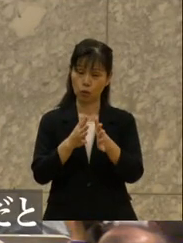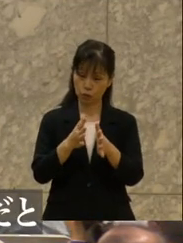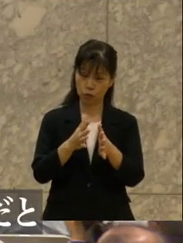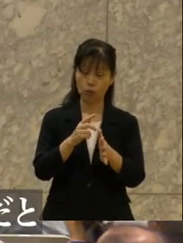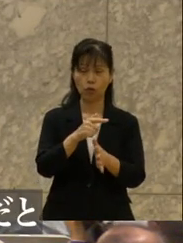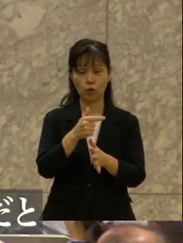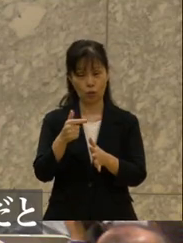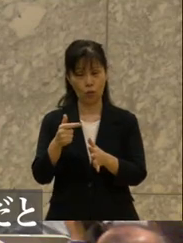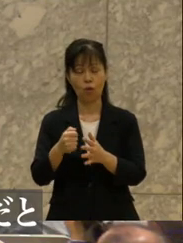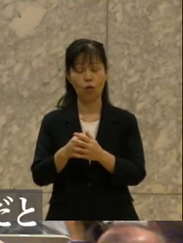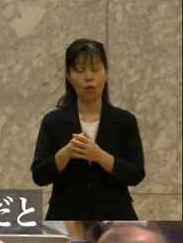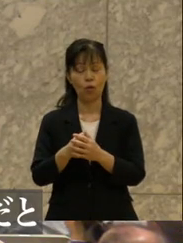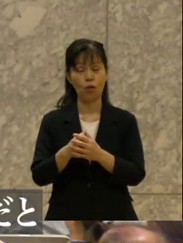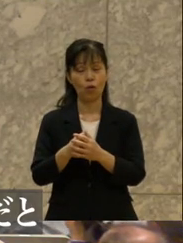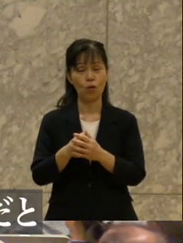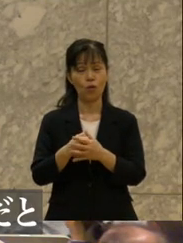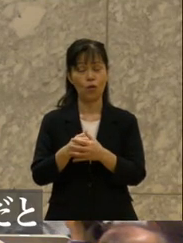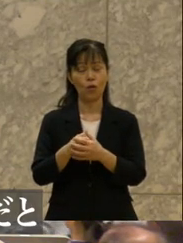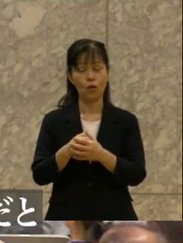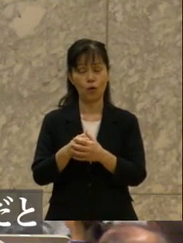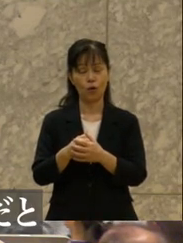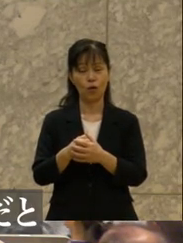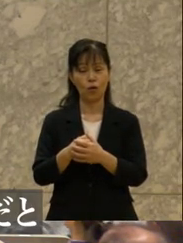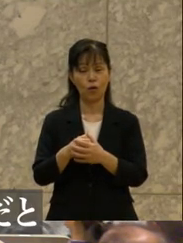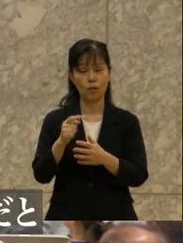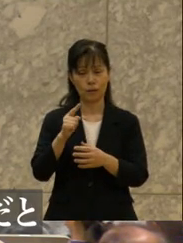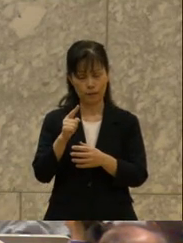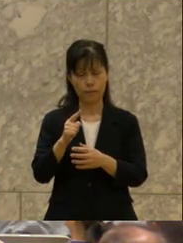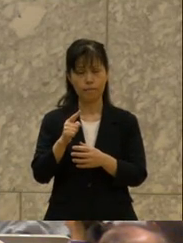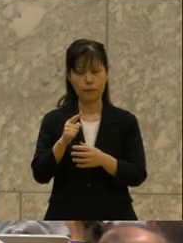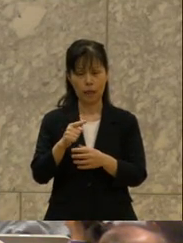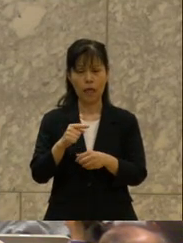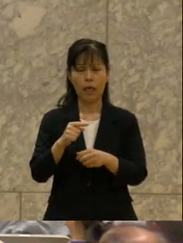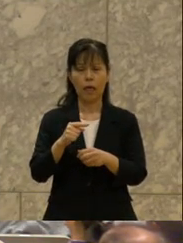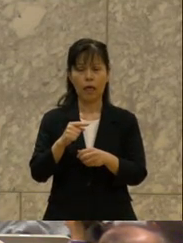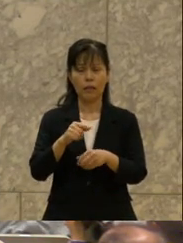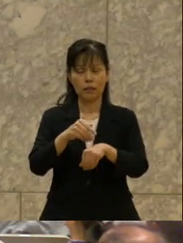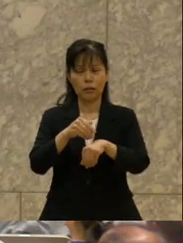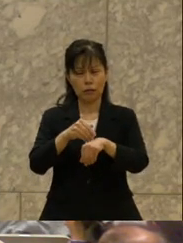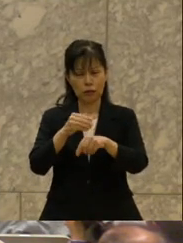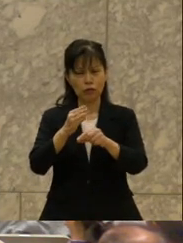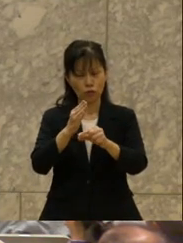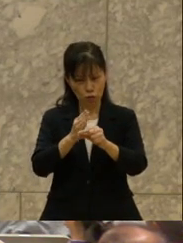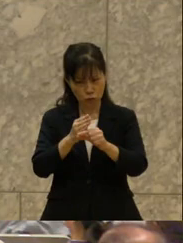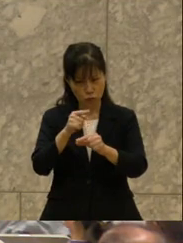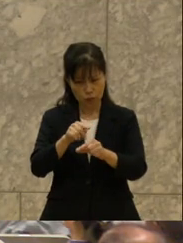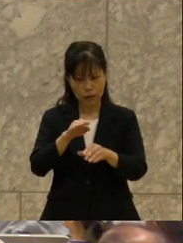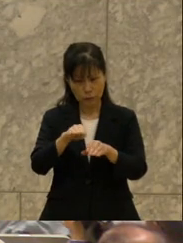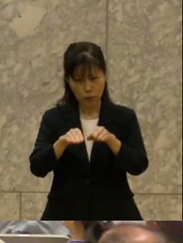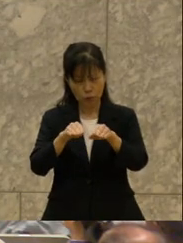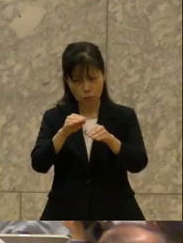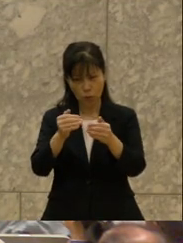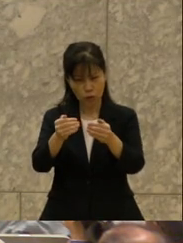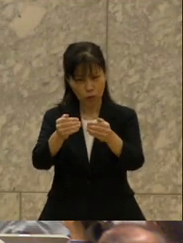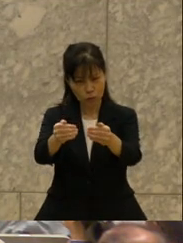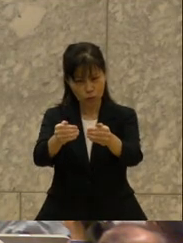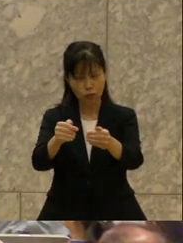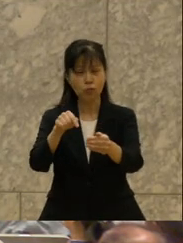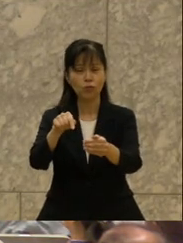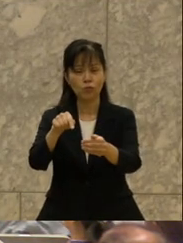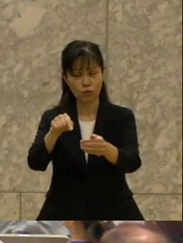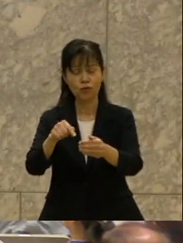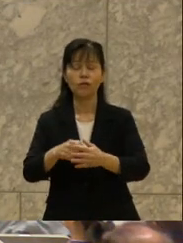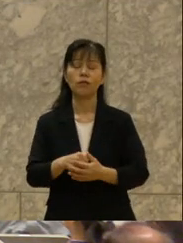とかその今の今まだいシーズン中なんだとその中での一歩一歩先に進めていくこと